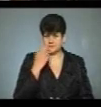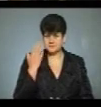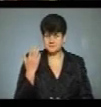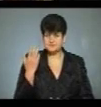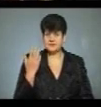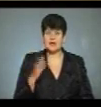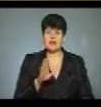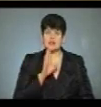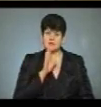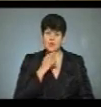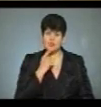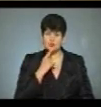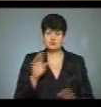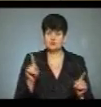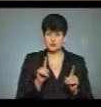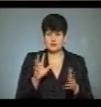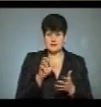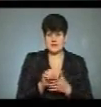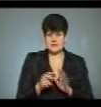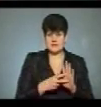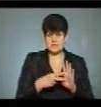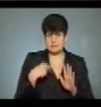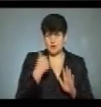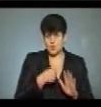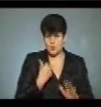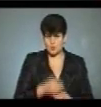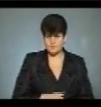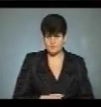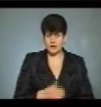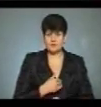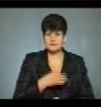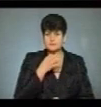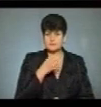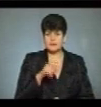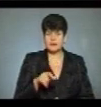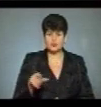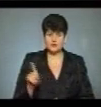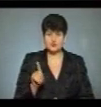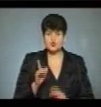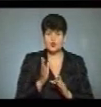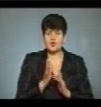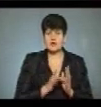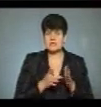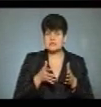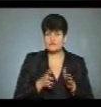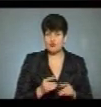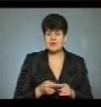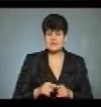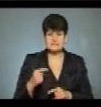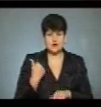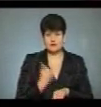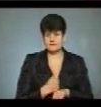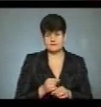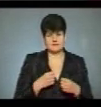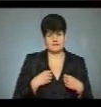Дівчина каже, що музикою займається 7 років. Хотіла донести людям, що саме Різдво – це одне з основних